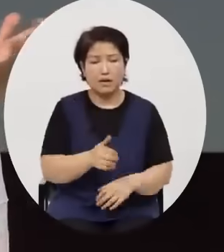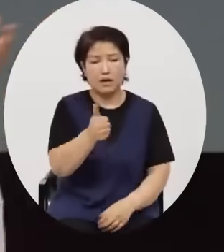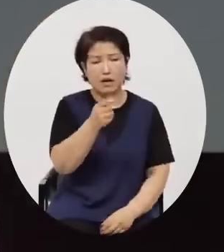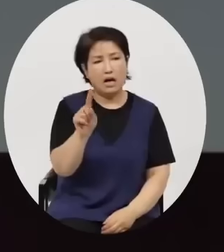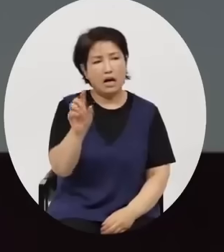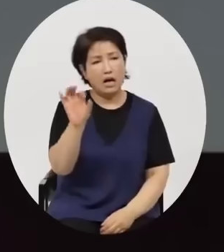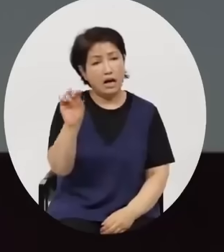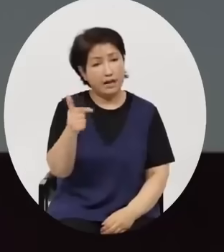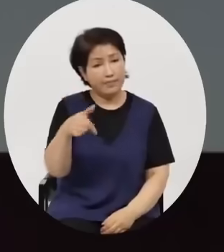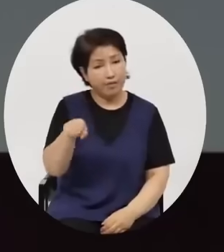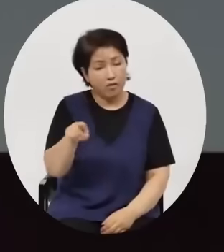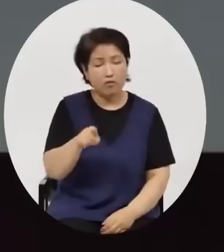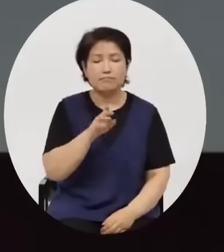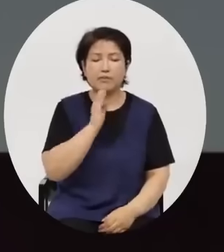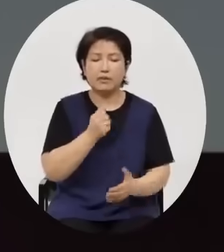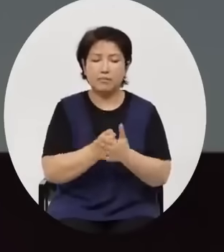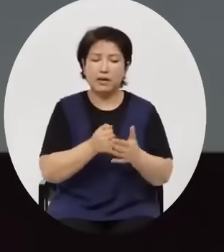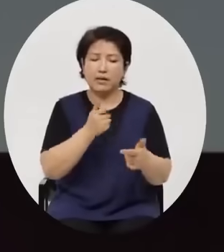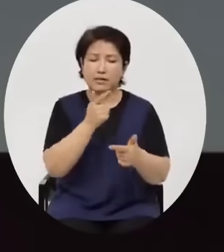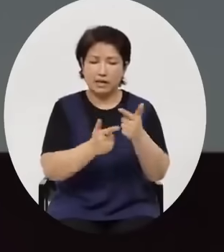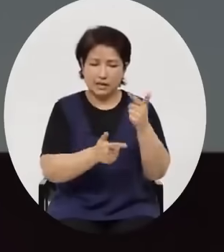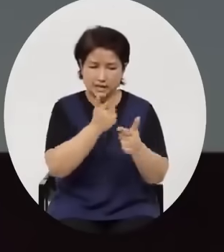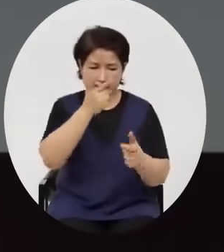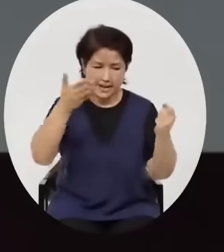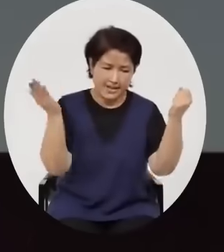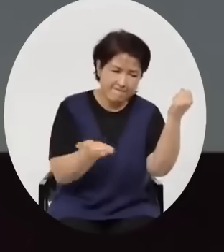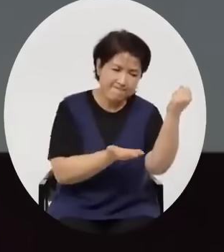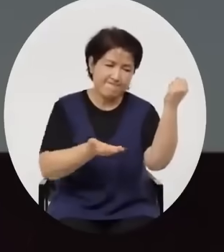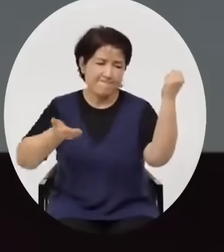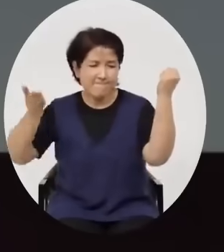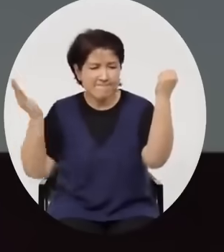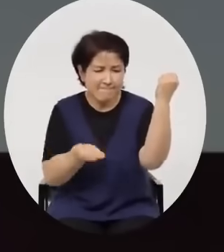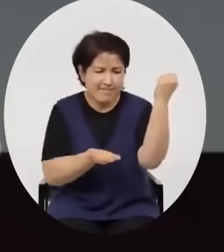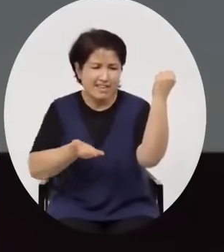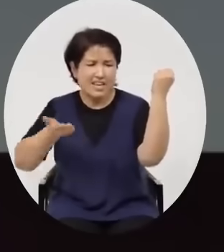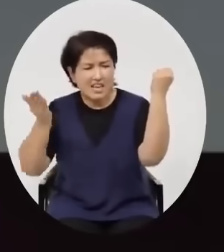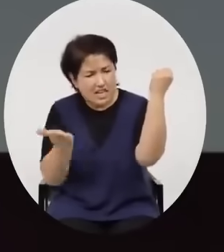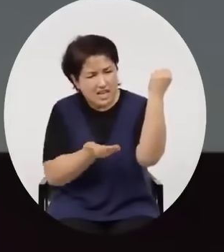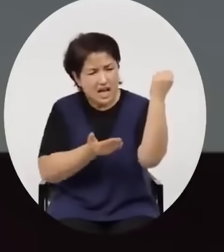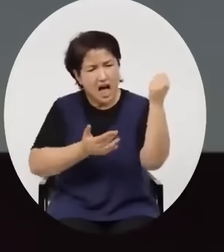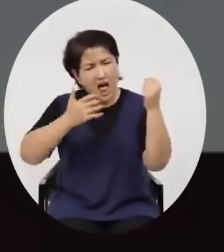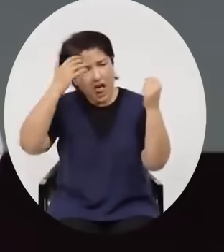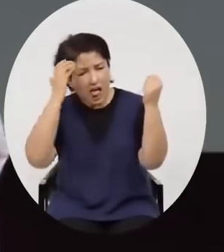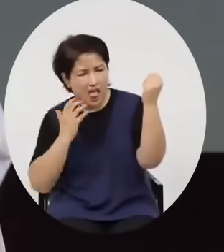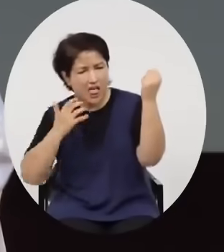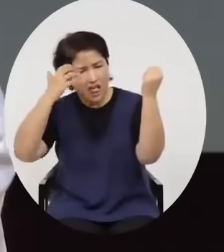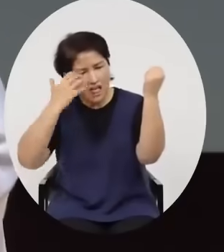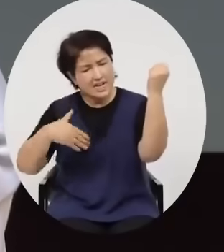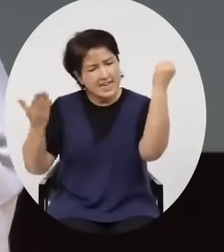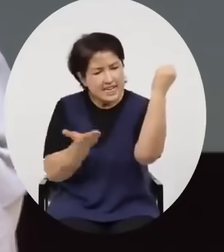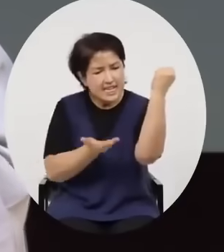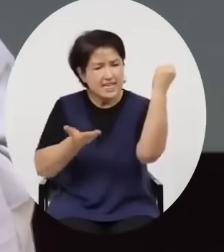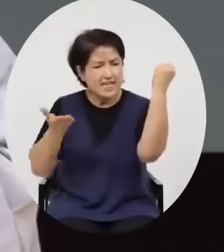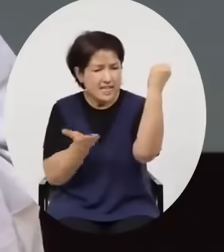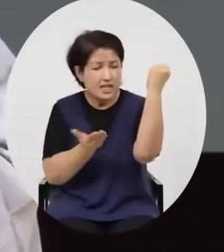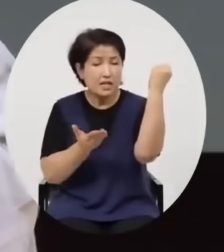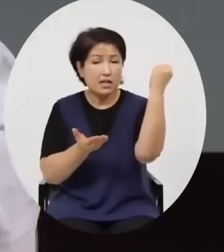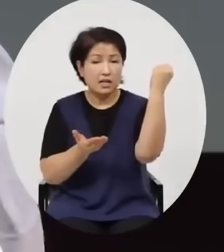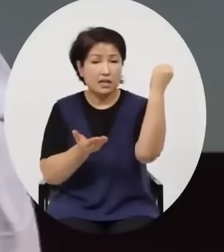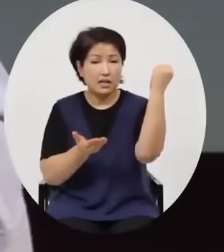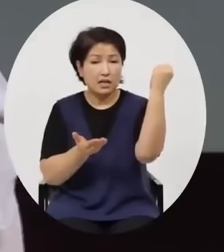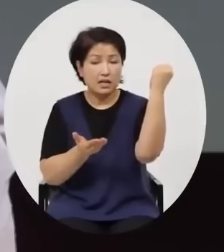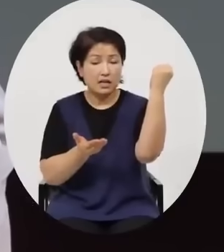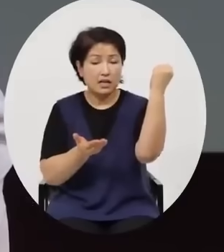한거에 들어갔으니까 이제 장작을 펴, 도끼로 갖고 막 땀을 쭉쭉 흘리고 장작을 펴고 있으면